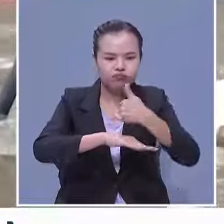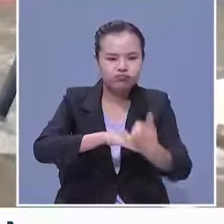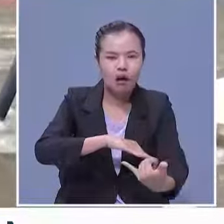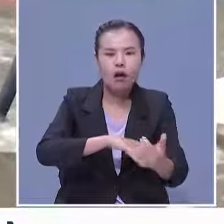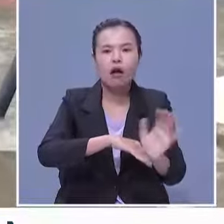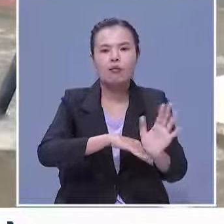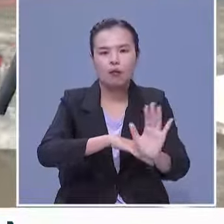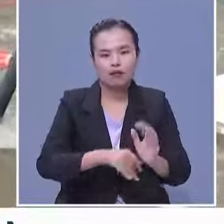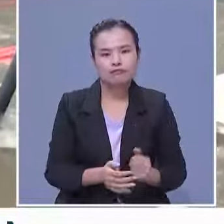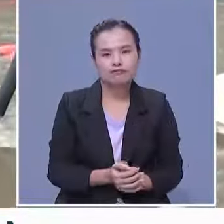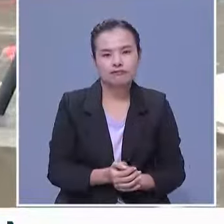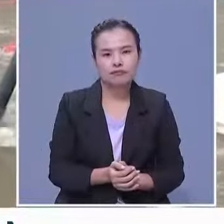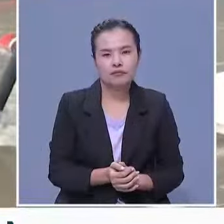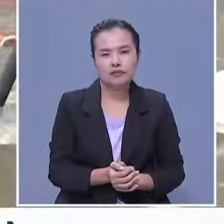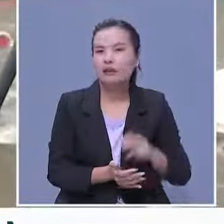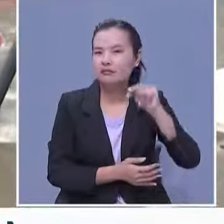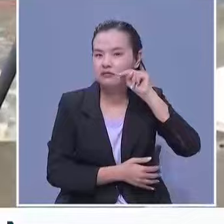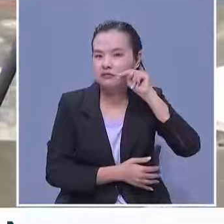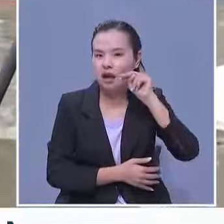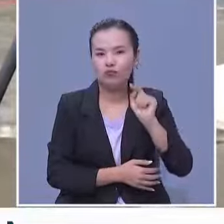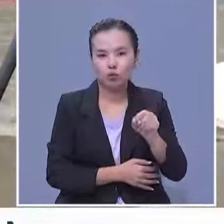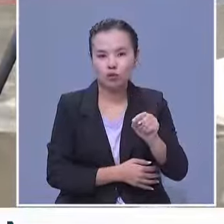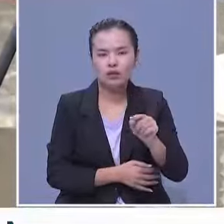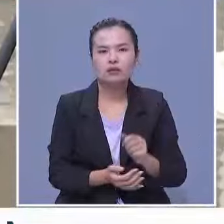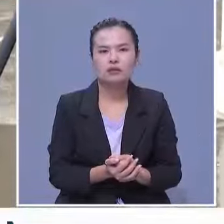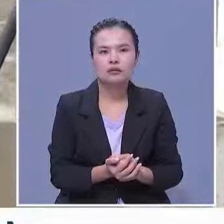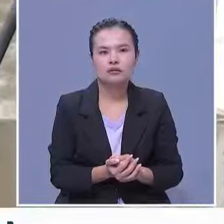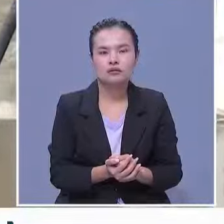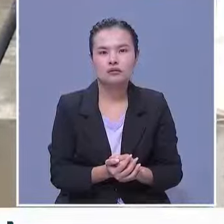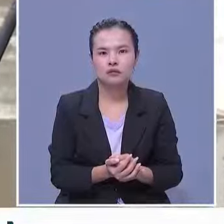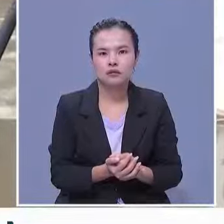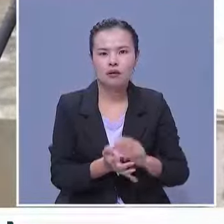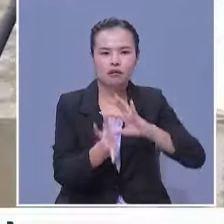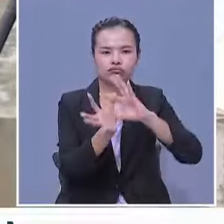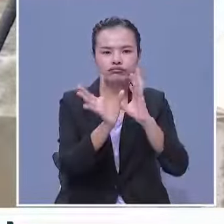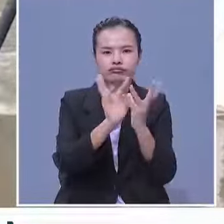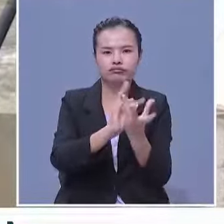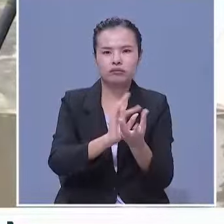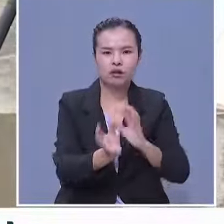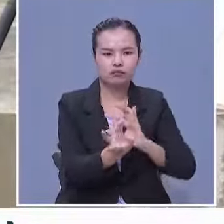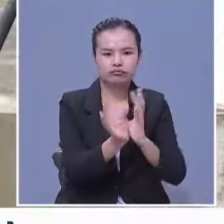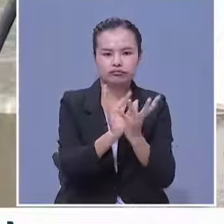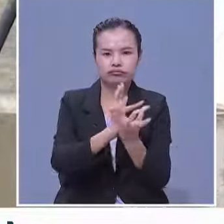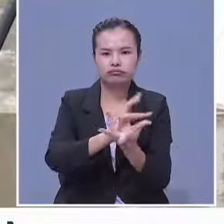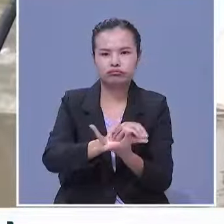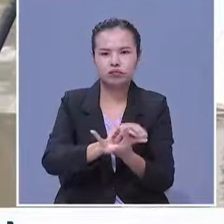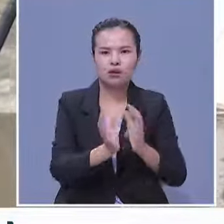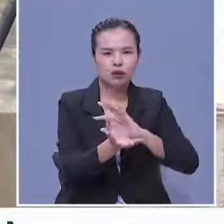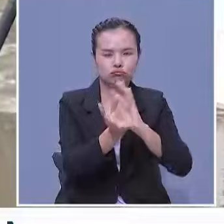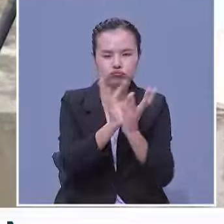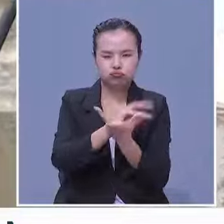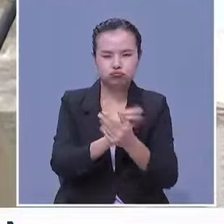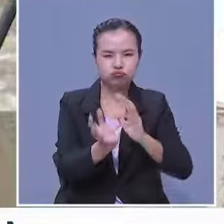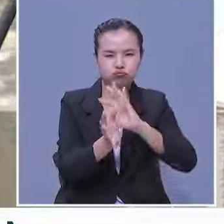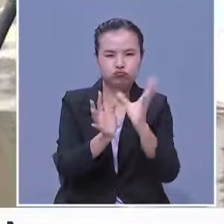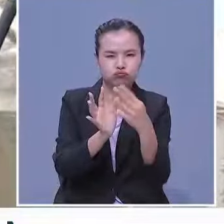องได้และจากกระแสน้ำที่บริเวณร่องน้ำแห่งนี้จะเห็นว่ามันแรงมากนะคุณผู้ชมเนี่ยค่ะไหลเชี่ยวหมุน